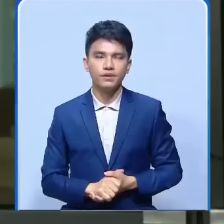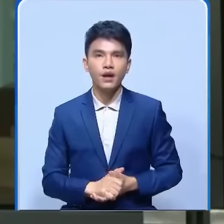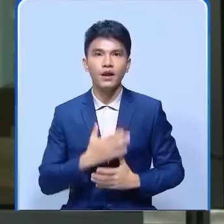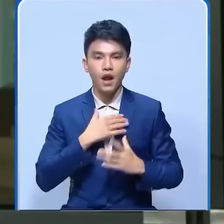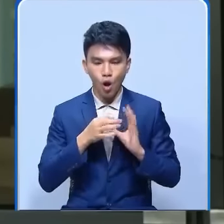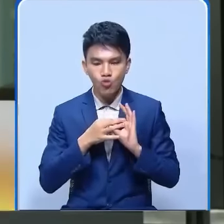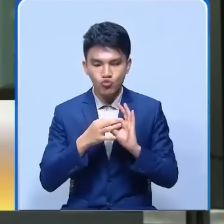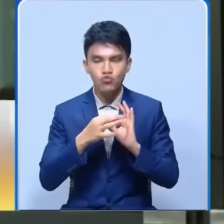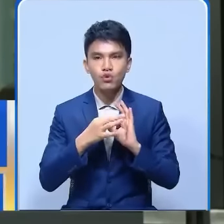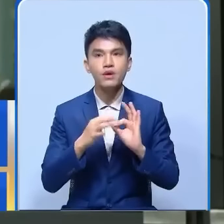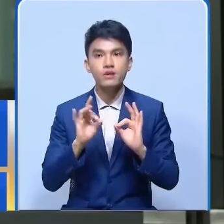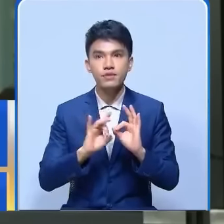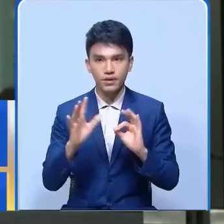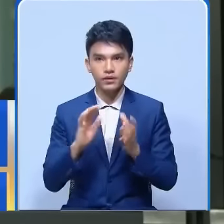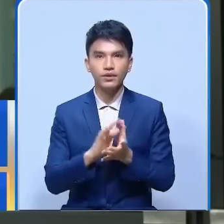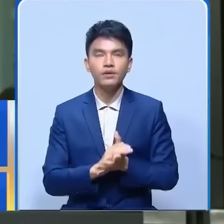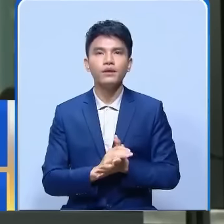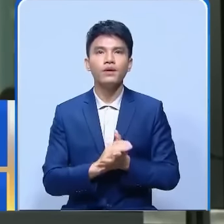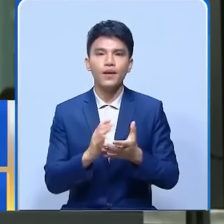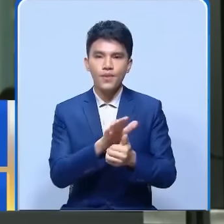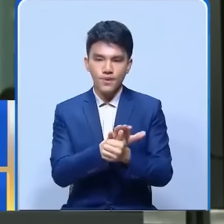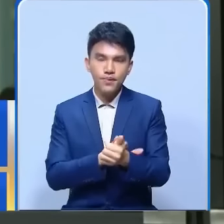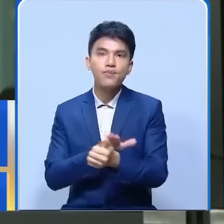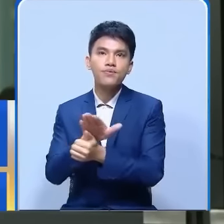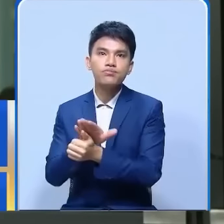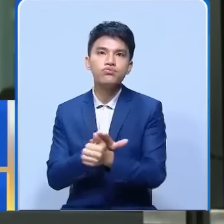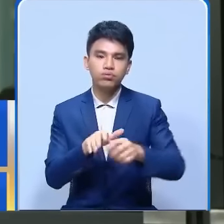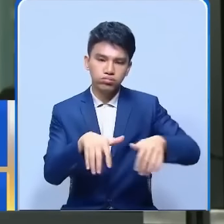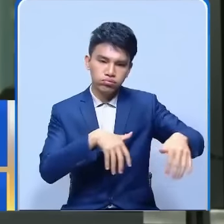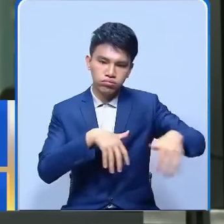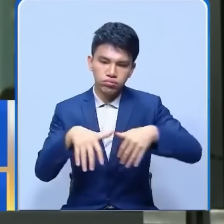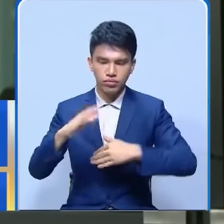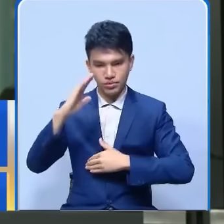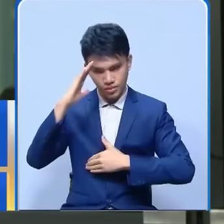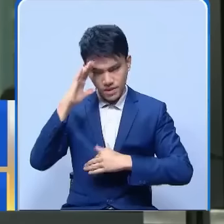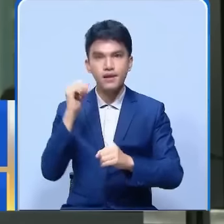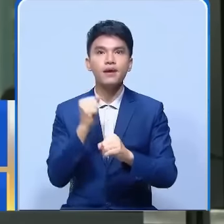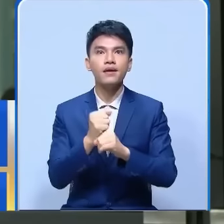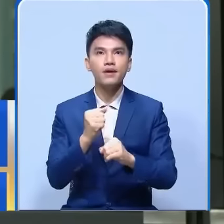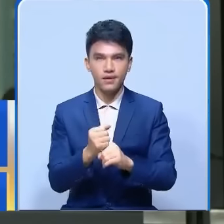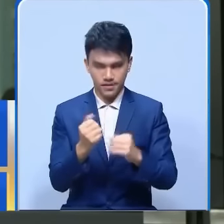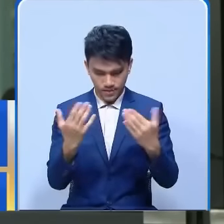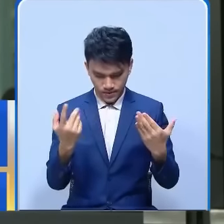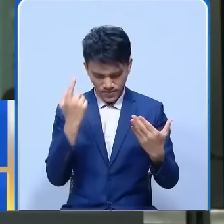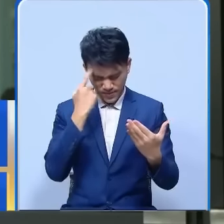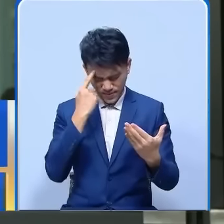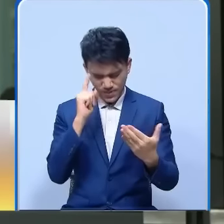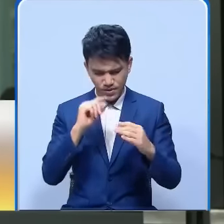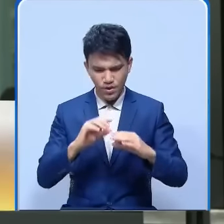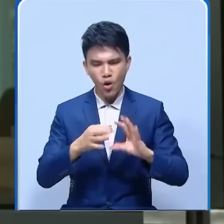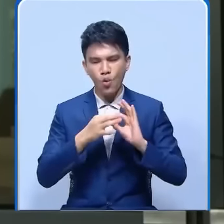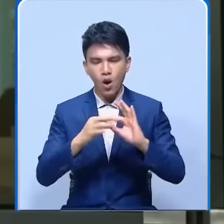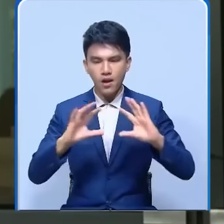ว่าก็สงสารพี่น้องประชาชนทหารถ้าท่านได้ทำหน้าที่ตามนั้นแล้วก็คิดว่ามันก็หมดห่วงไป